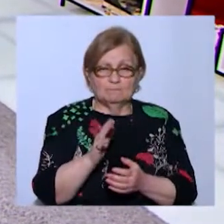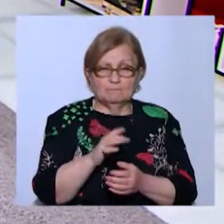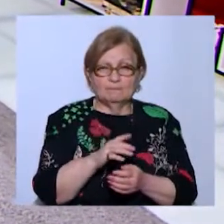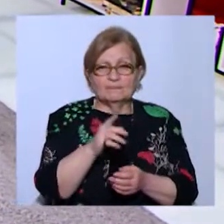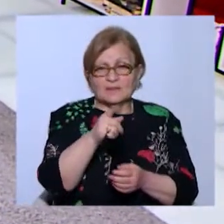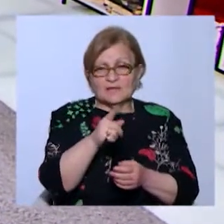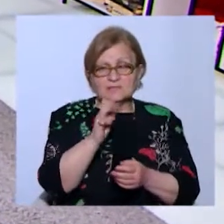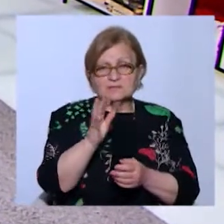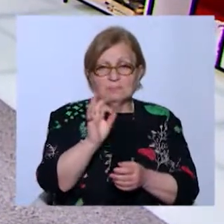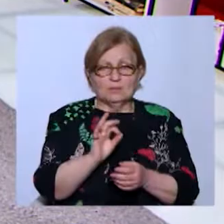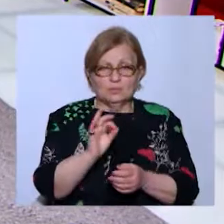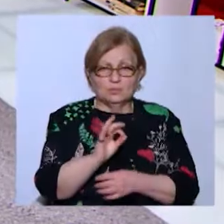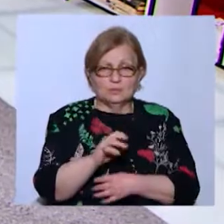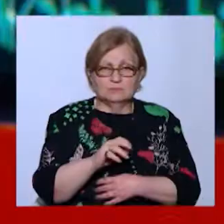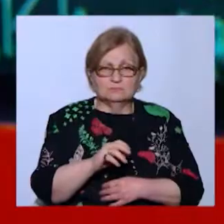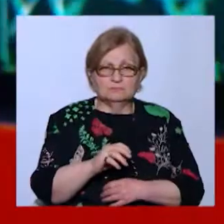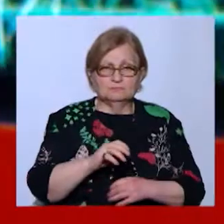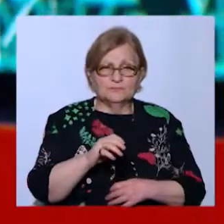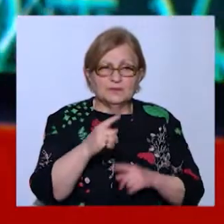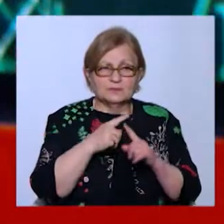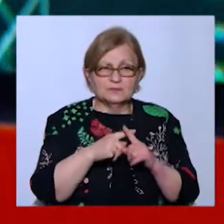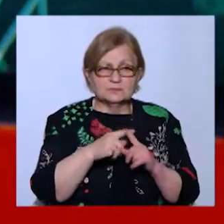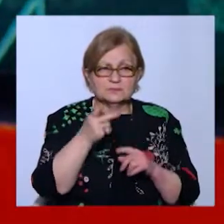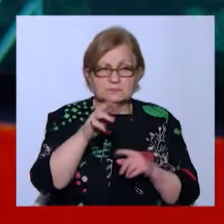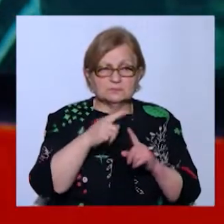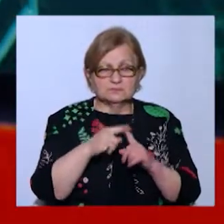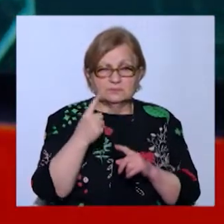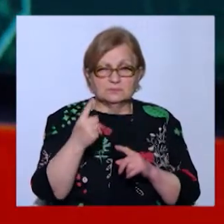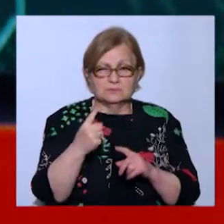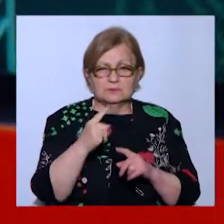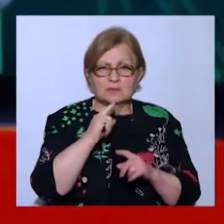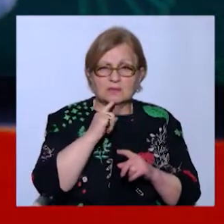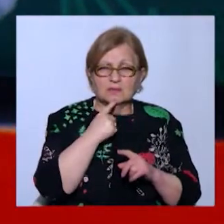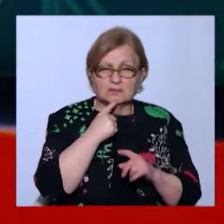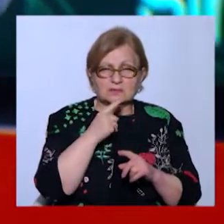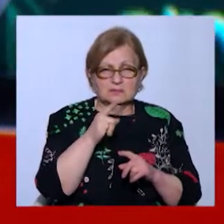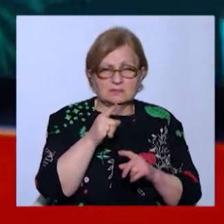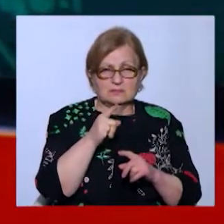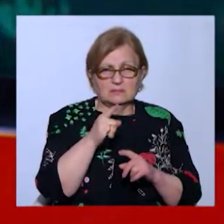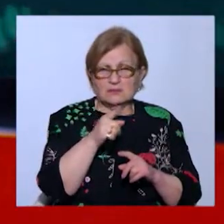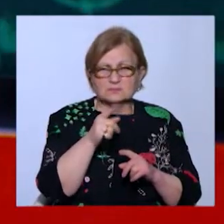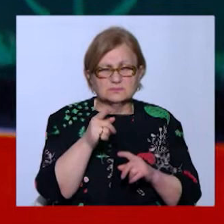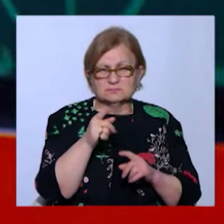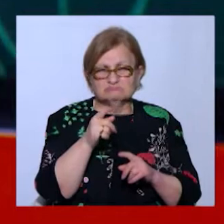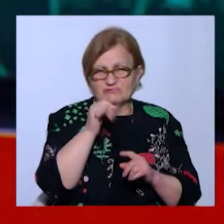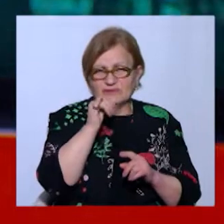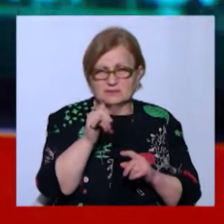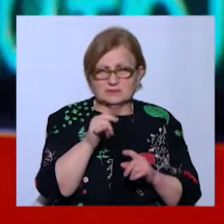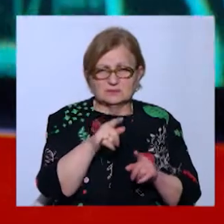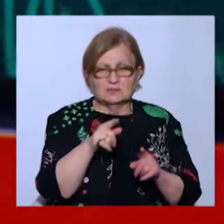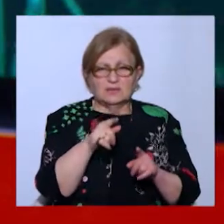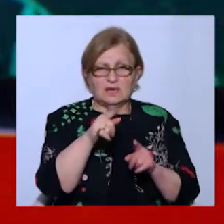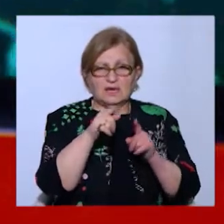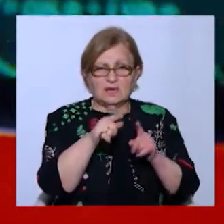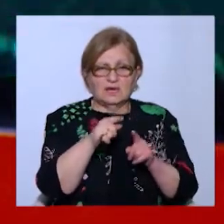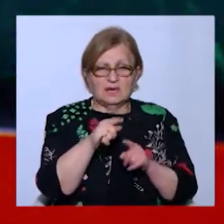პლუს 1 ნულის ტოლი არის. ნუ x კვადრატ პლუს 1-ს დაუჭირდება რომ 0 იყოს, იგი მინიმუმ 1-ის ტოლი არის. შესაბამისად ამ